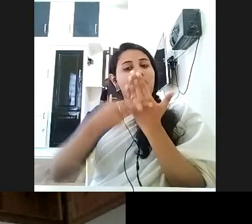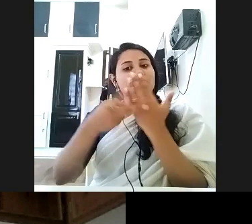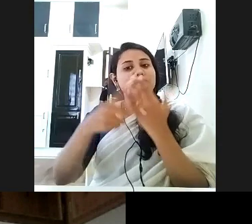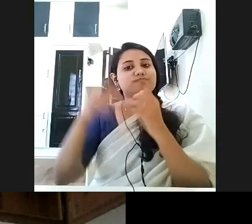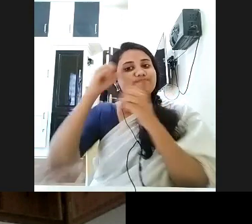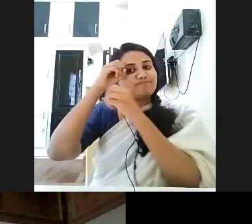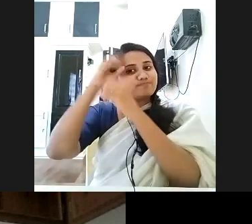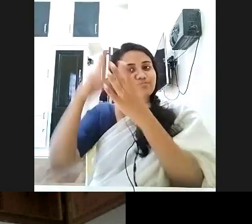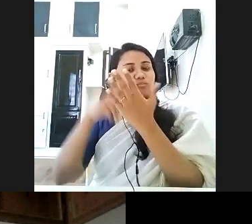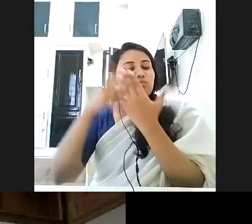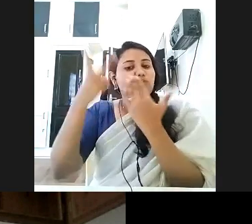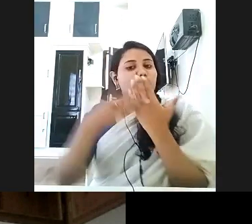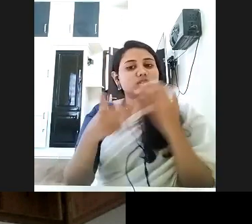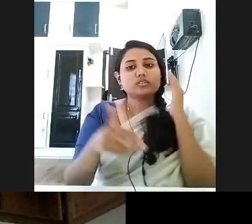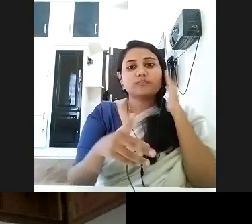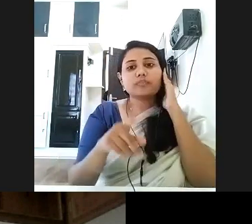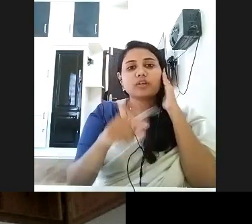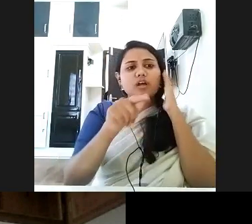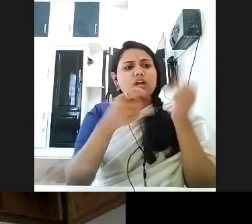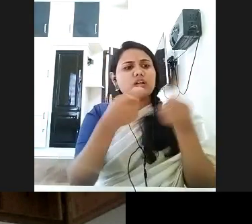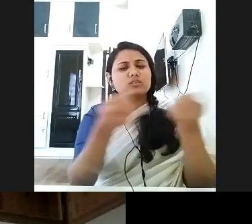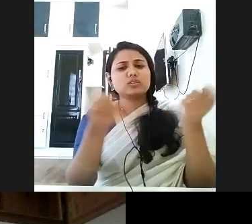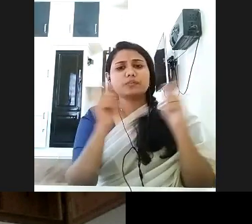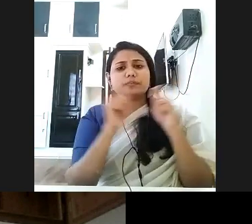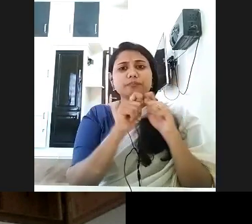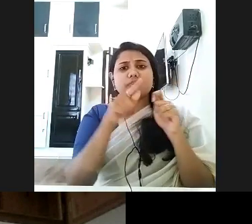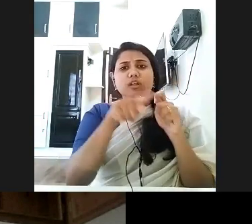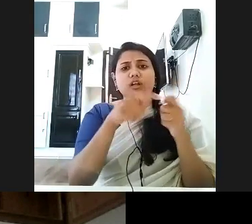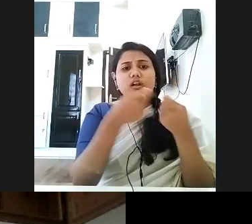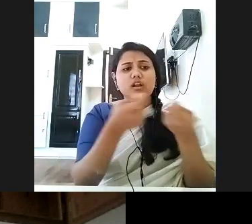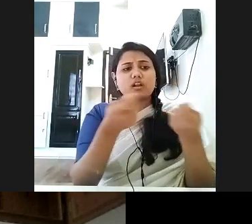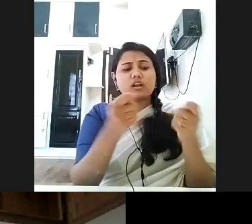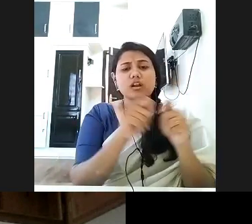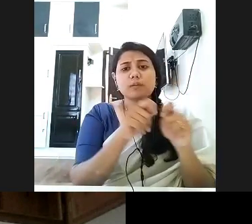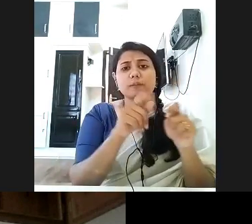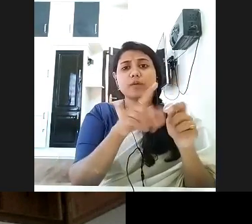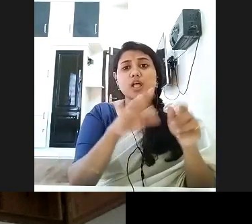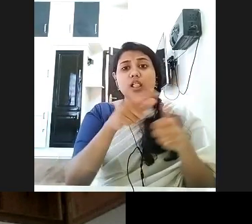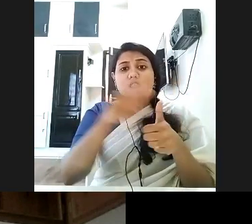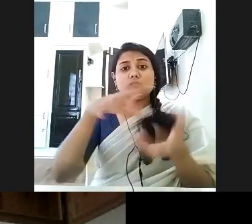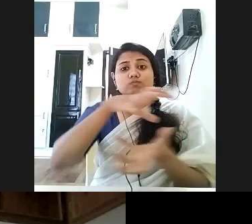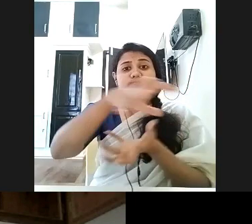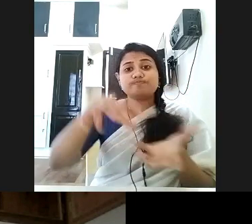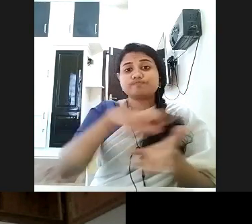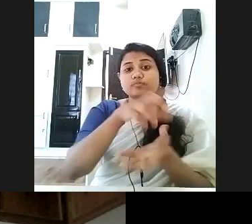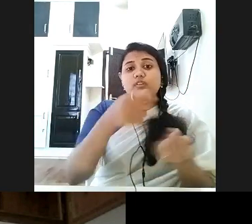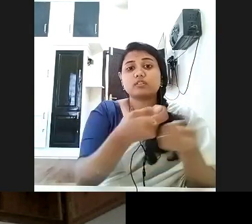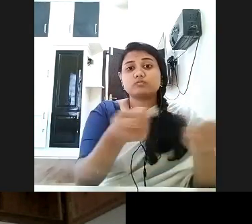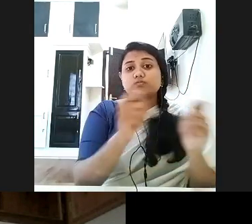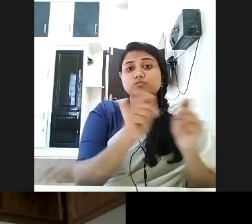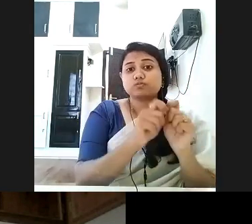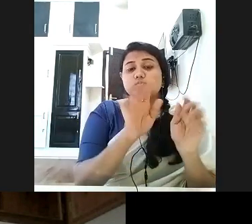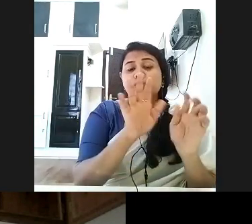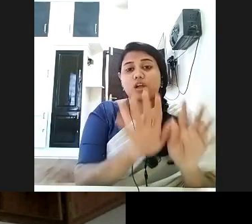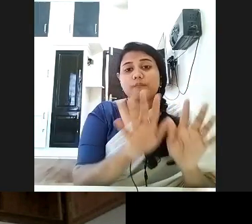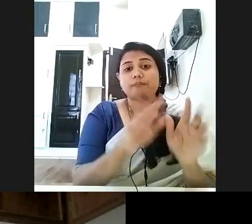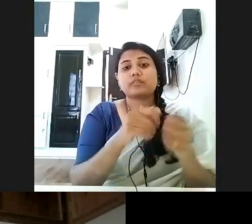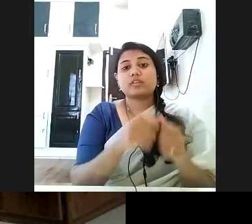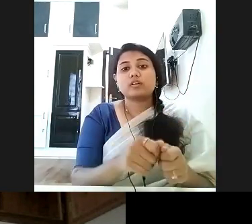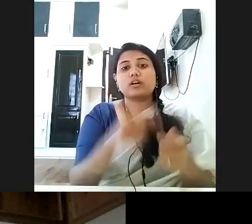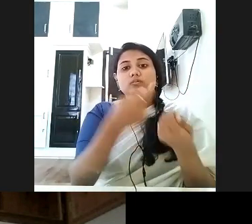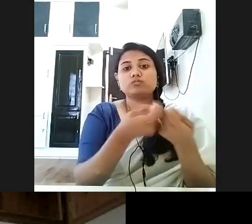നമ്മൾ ഉദ്ദേശിക്കുന്നത് ഒരു മൾട്ടി ഡിസിപ്ലിനറി അപ്രോച്ച് അവിടെ കിട്ടണം. കാരണം അവിടെ നമ്മൾ എത്തുന്ന അവിടെയുള്ള മെമ്പേഴ്സിനെല്ലാം ഈ മൾട്ടി